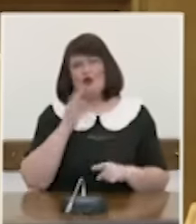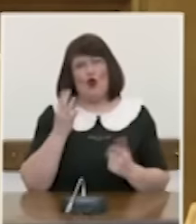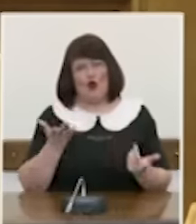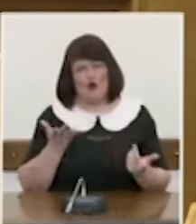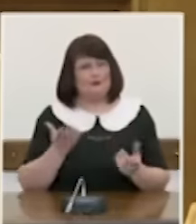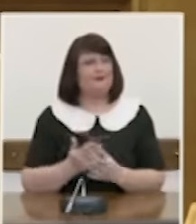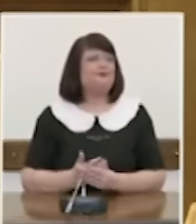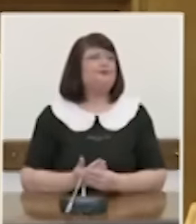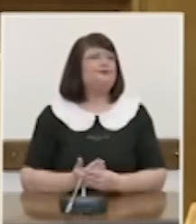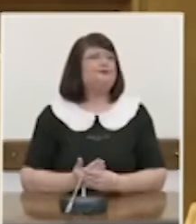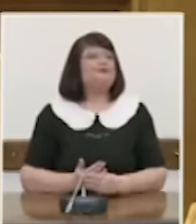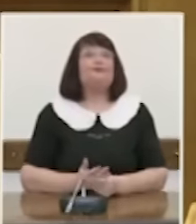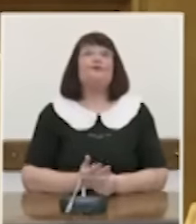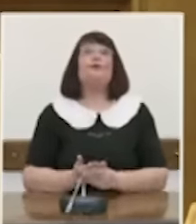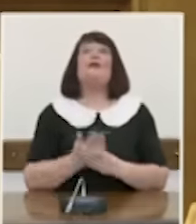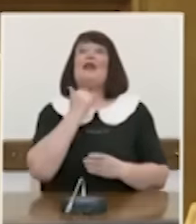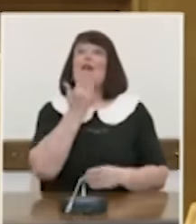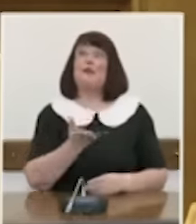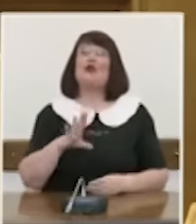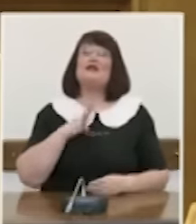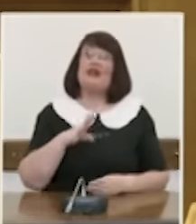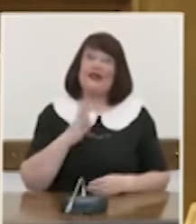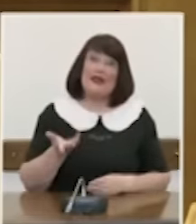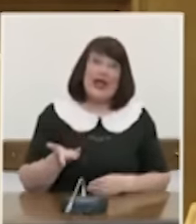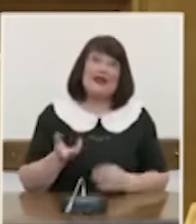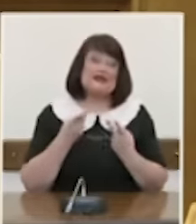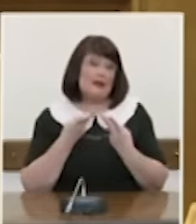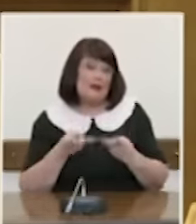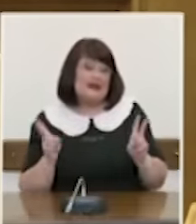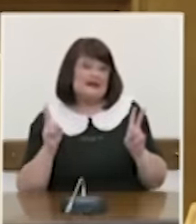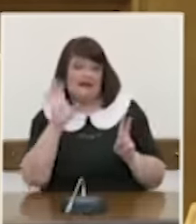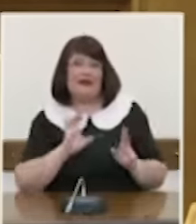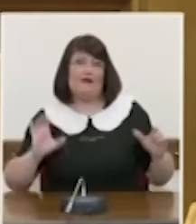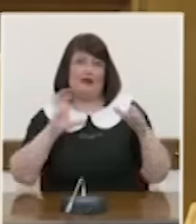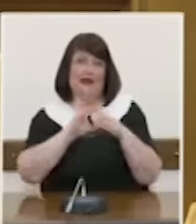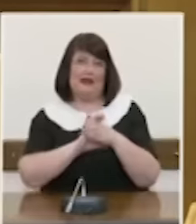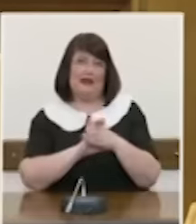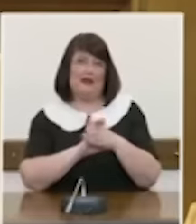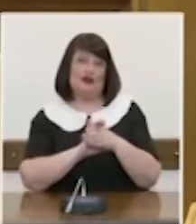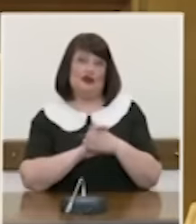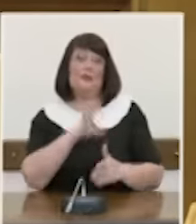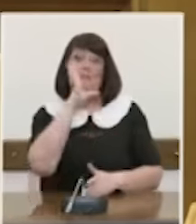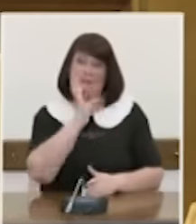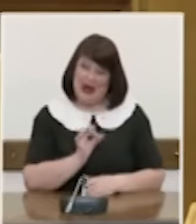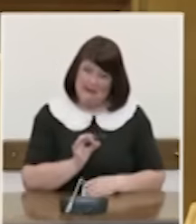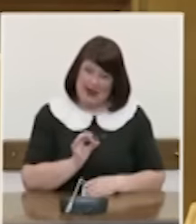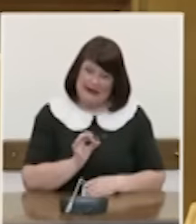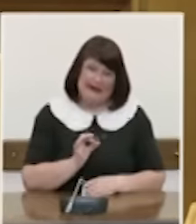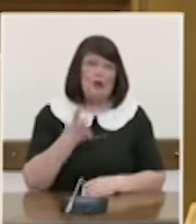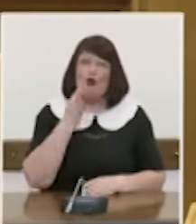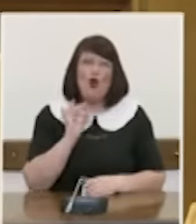Δεν θέλετε, δεν μπορείτε, δεν σας επιτρέπετε να αγγίξετε τις πραγματικές αιτίες